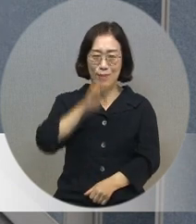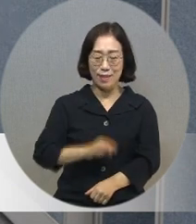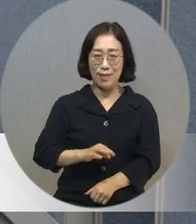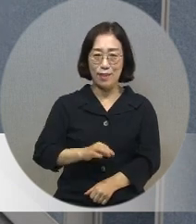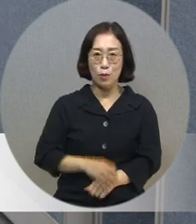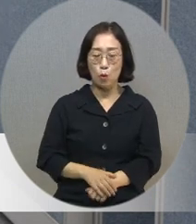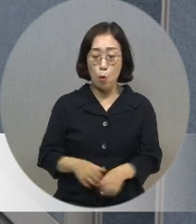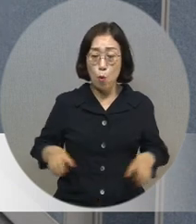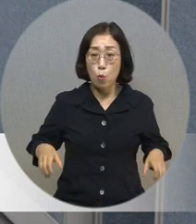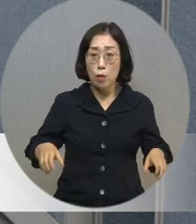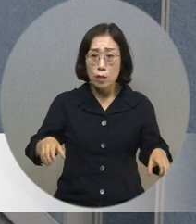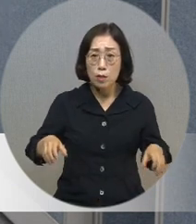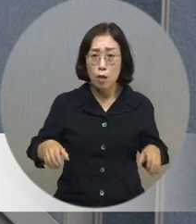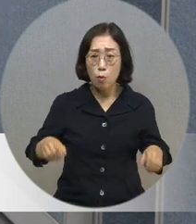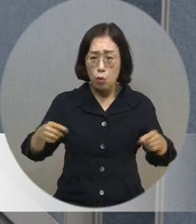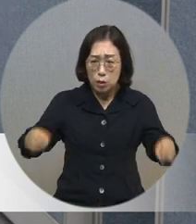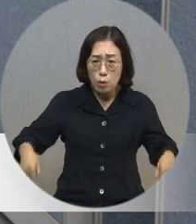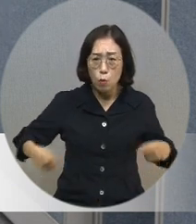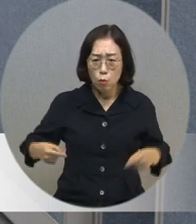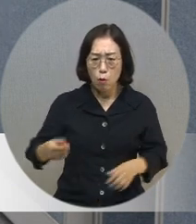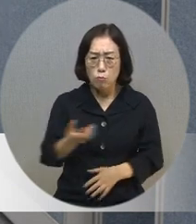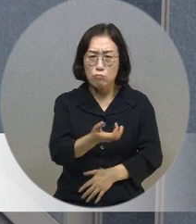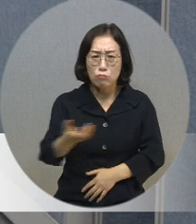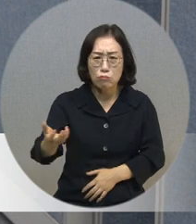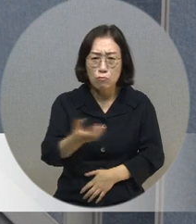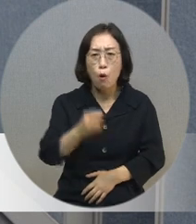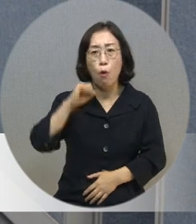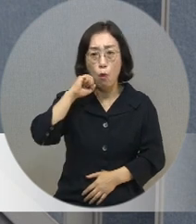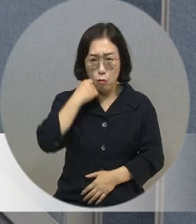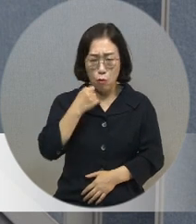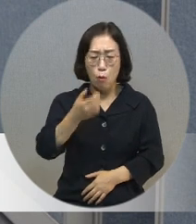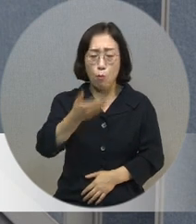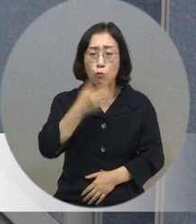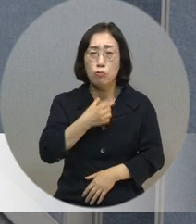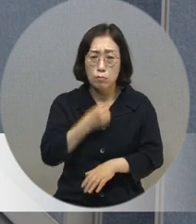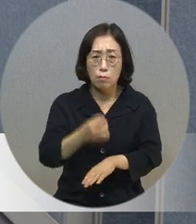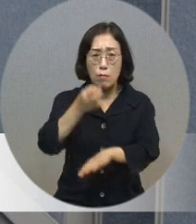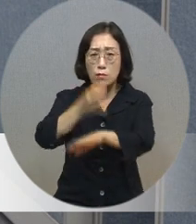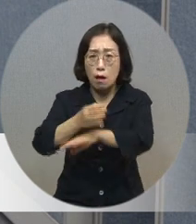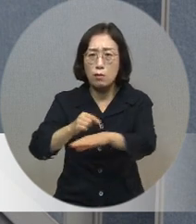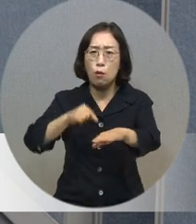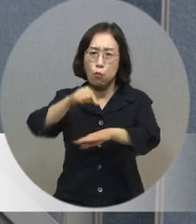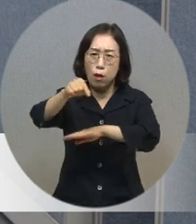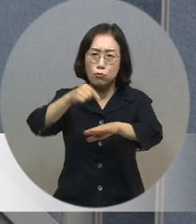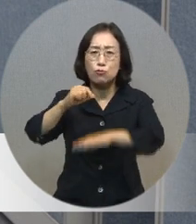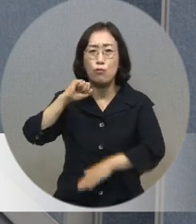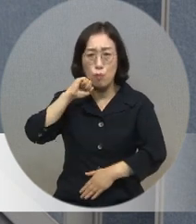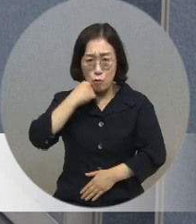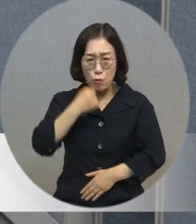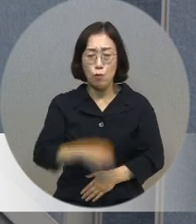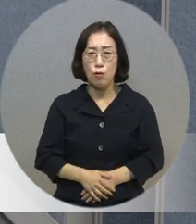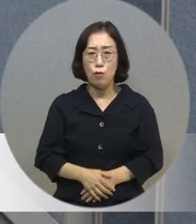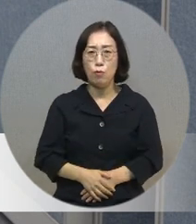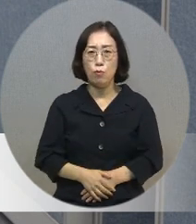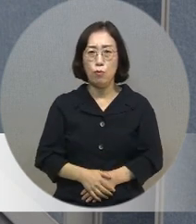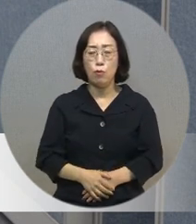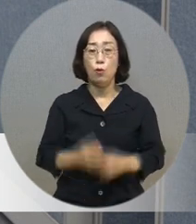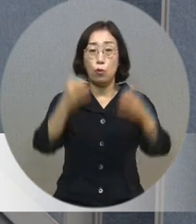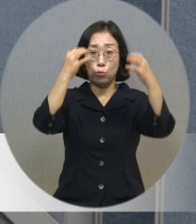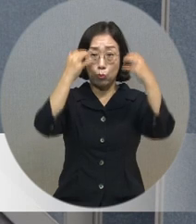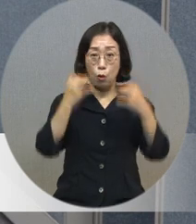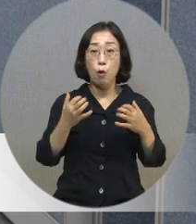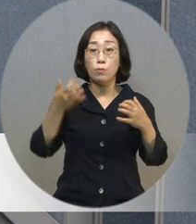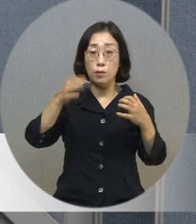휠체어나 이동권이 편치 않은데 이런 먹거리도 먹고 싶은 거 마대로 못 가거든요 이렇게 삼복 지경에 이렇게 또